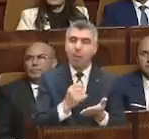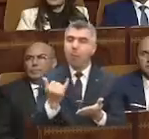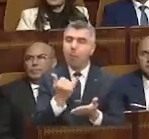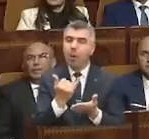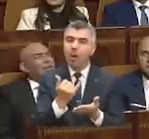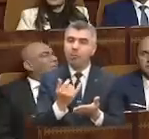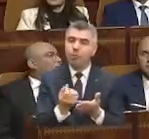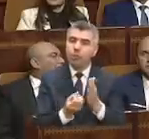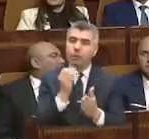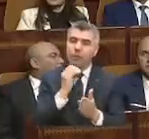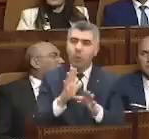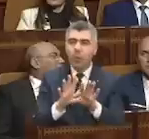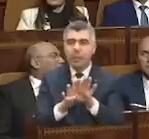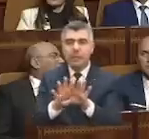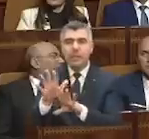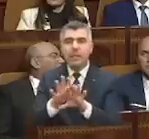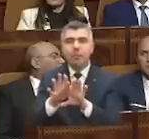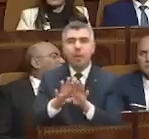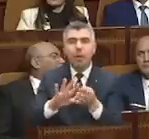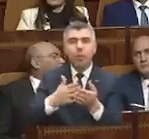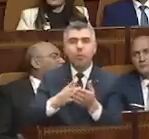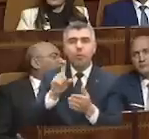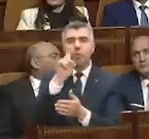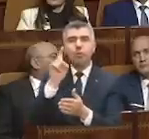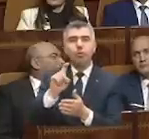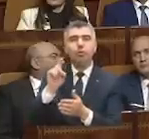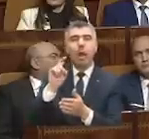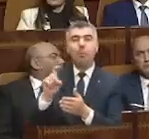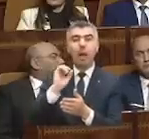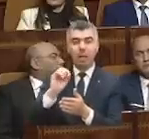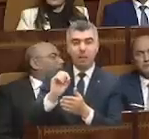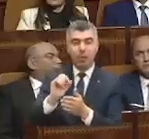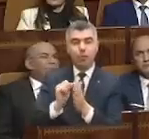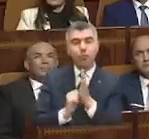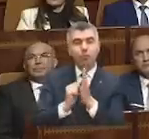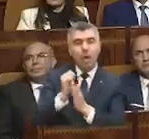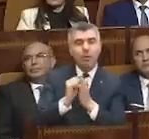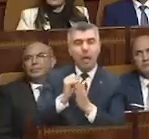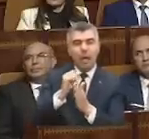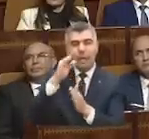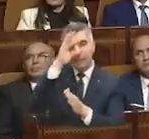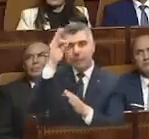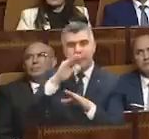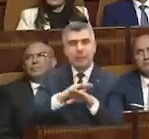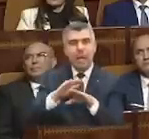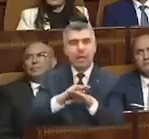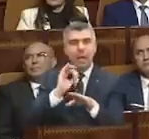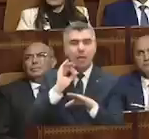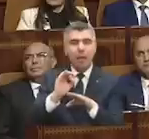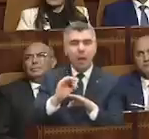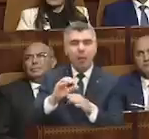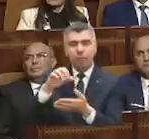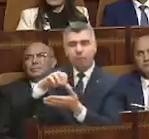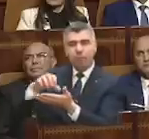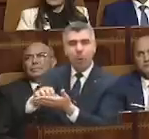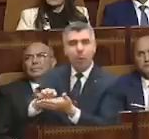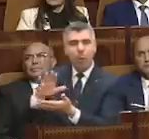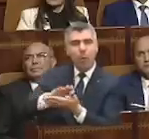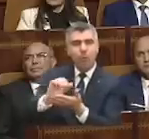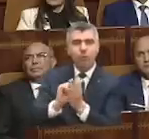الاسهام في حسن التدبير المجال الترابي وانجاح كل سياسات العموميات البعد المحلي والاقليمي